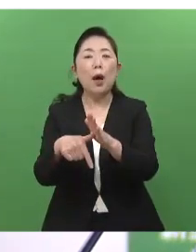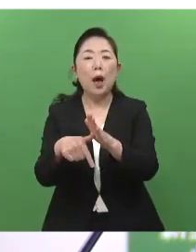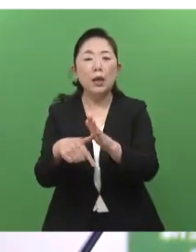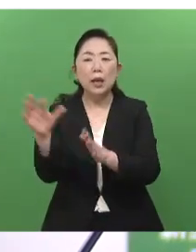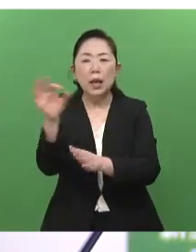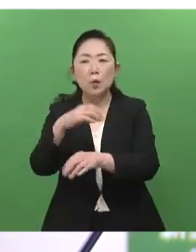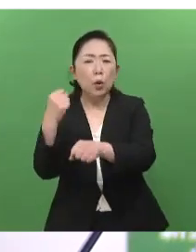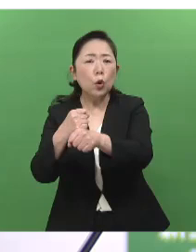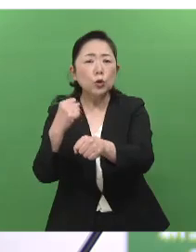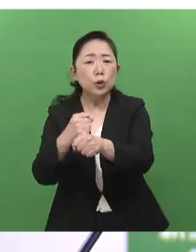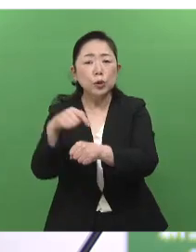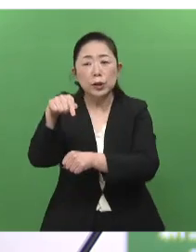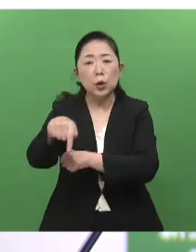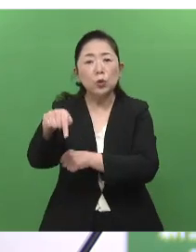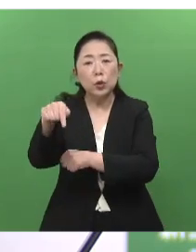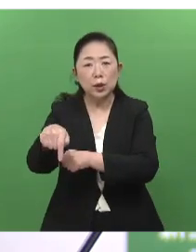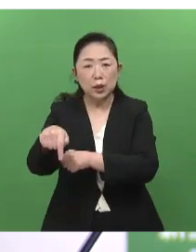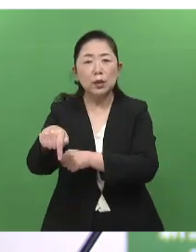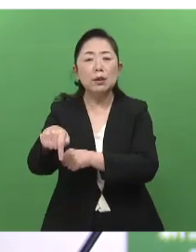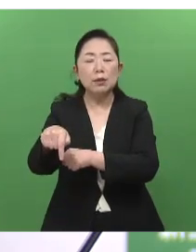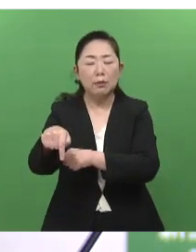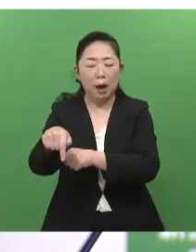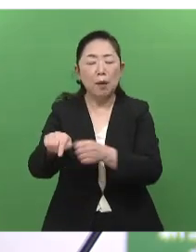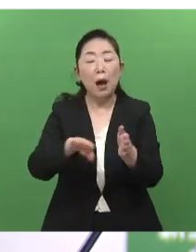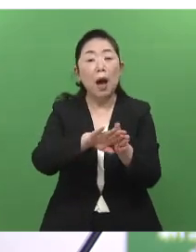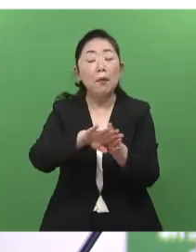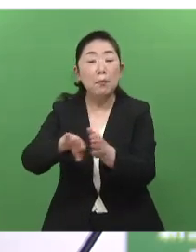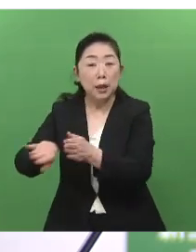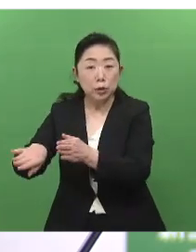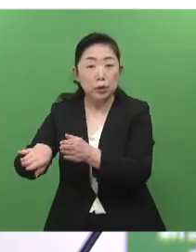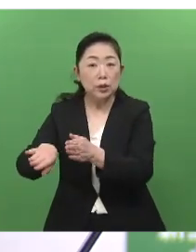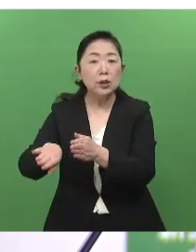とかそういったところは別だと思いますけれども、